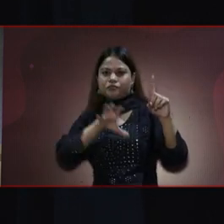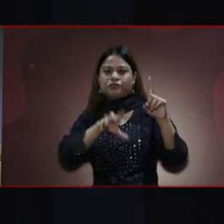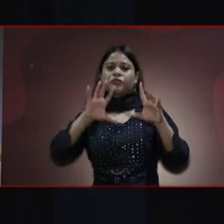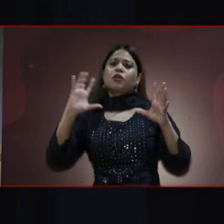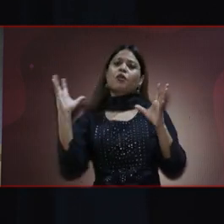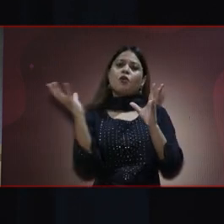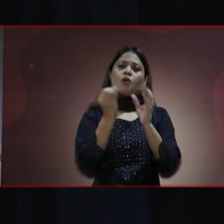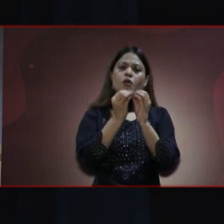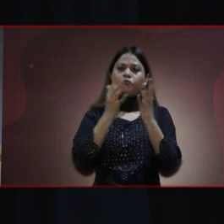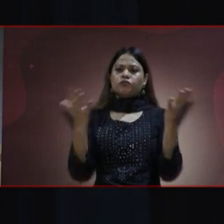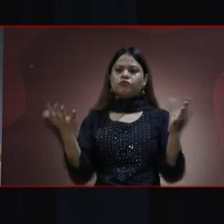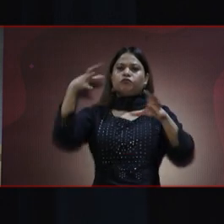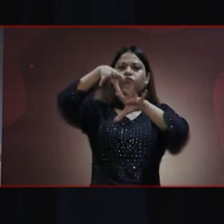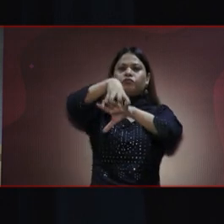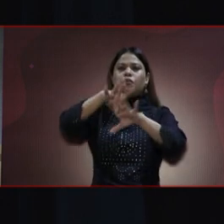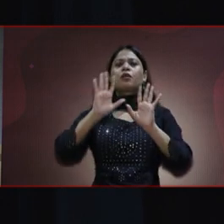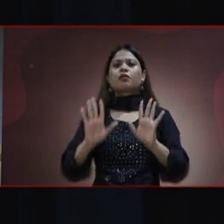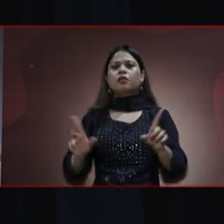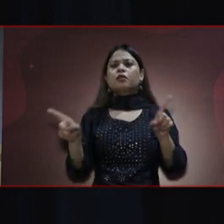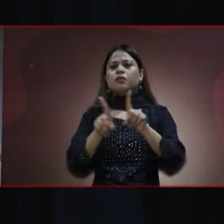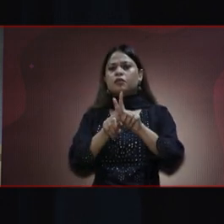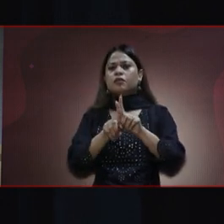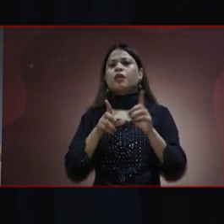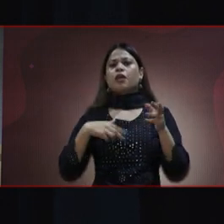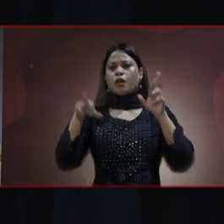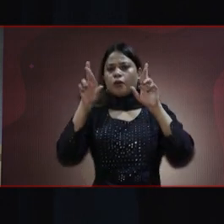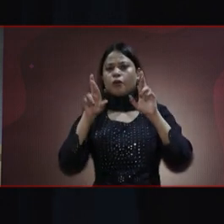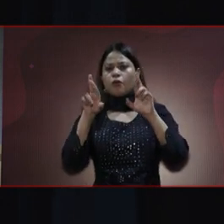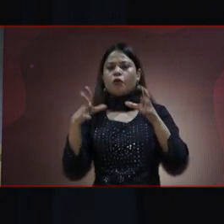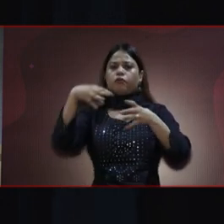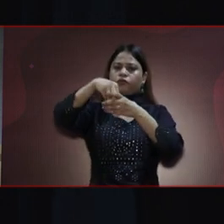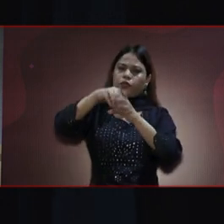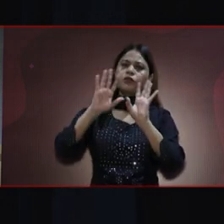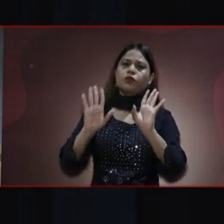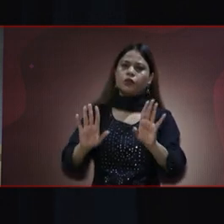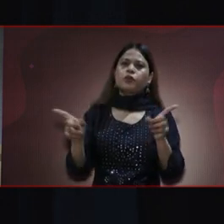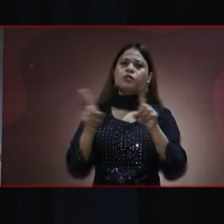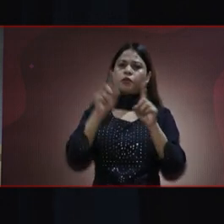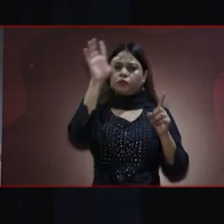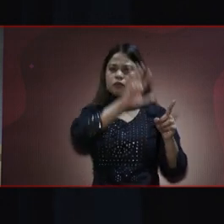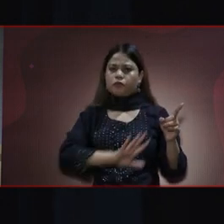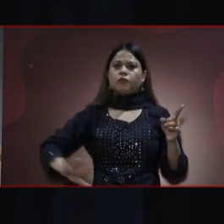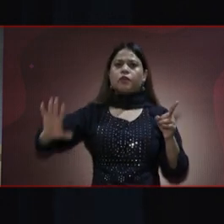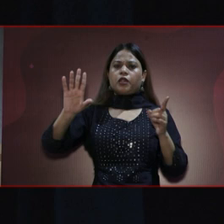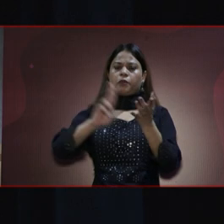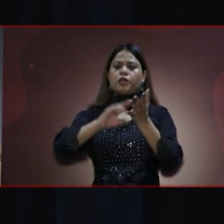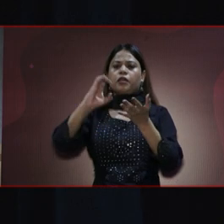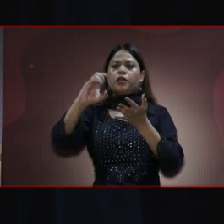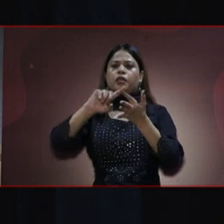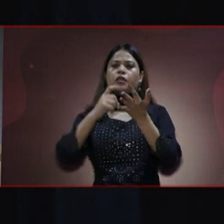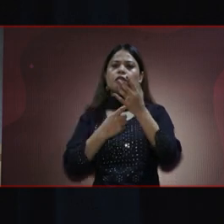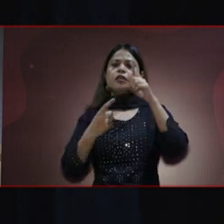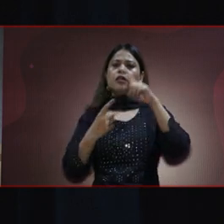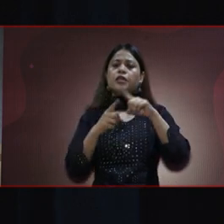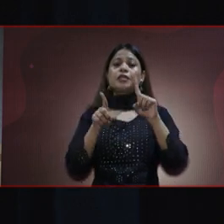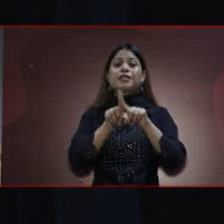को अडॉप्ट किया जाएगा या एट बेस्ट होगा तो कुछ अडेप्ट करके NCERT की किताबें इस्तेमाल की जाएंगी ताकि राष्ट्रीय शिक्षा